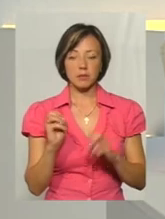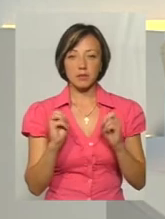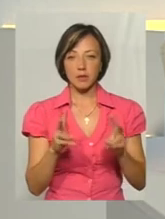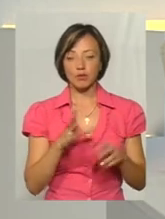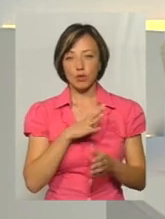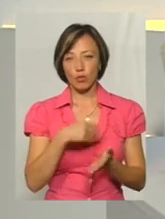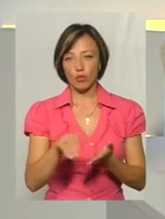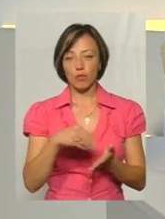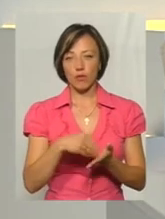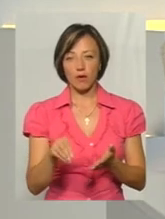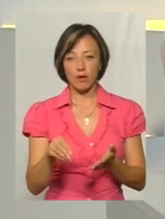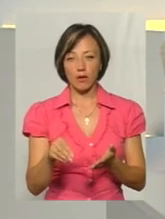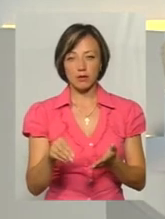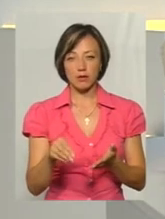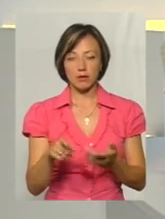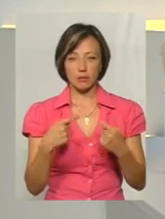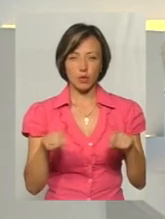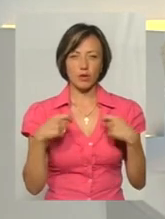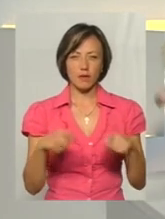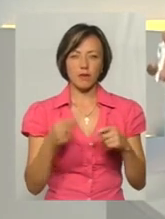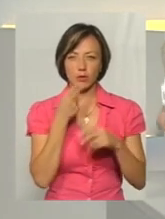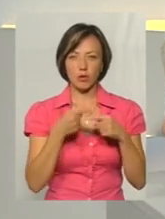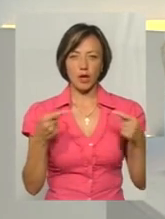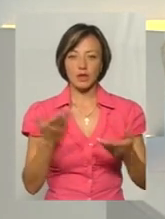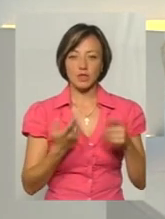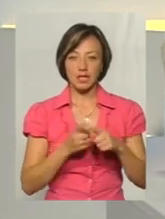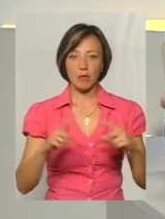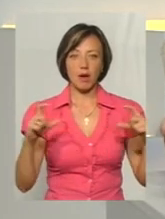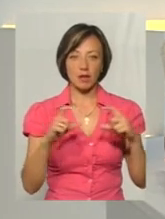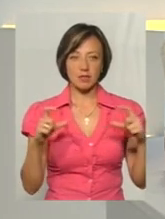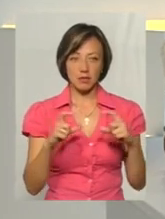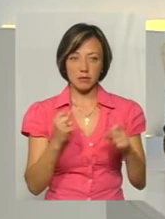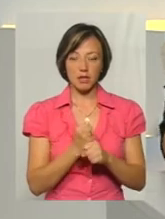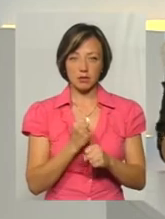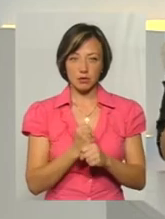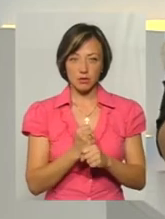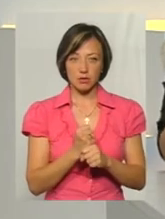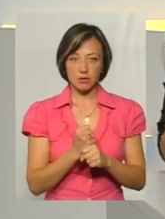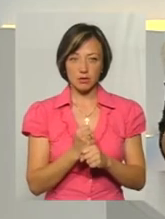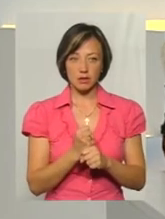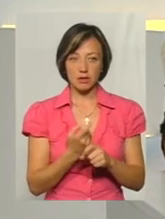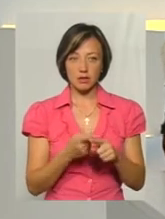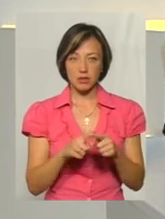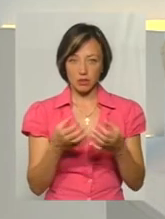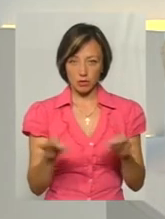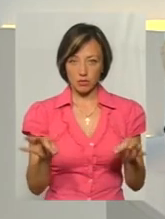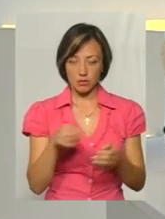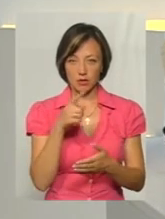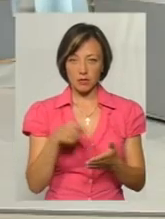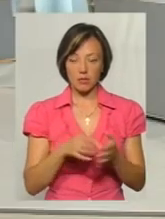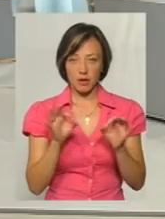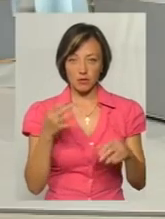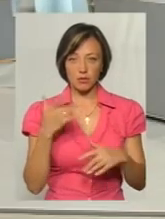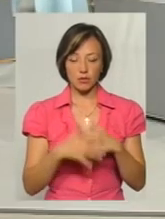небезпечно було б здійснювати реалізацію якоїсь продукції. І якщо цей магазин працює, тобто на це є дозвіл. Правильно я вас